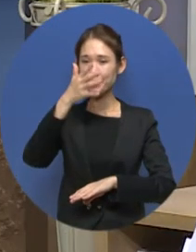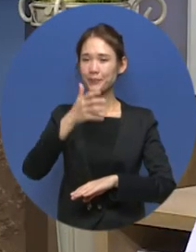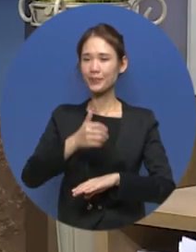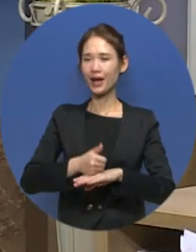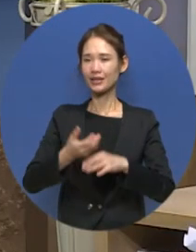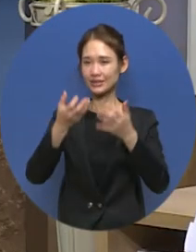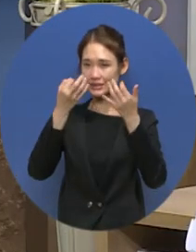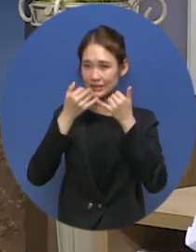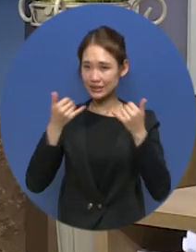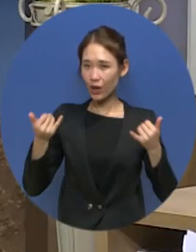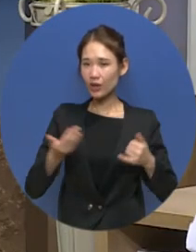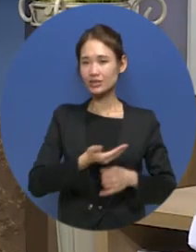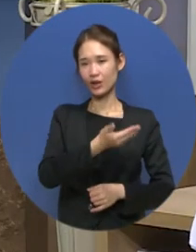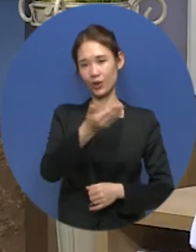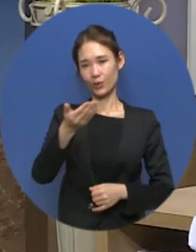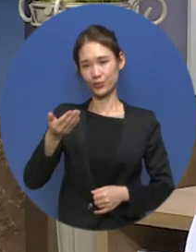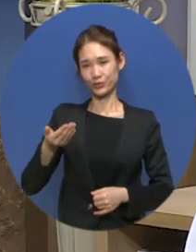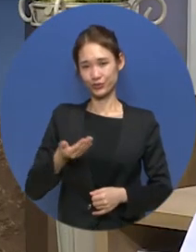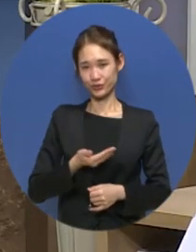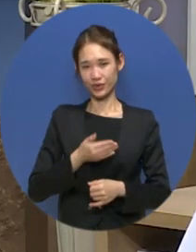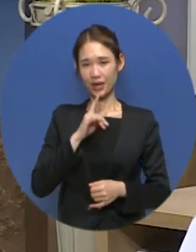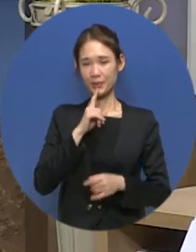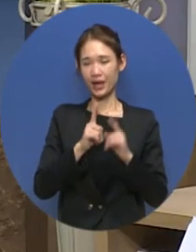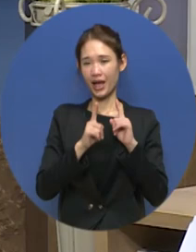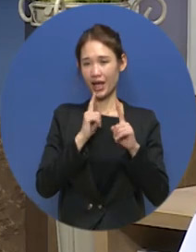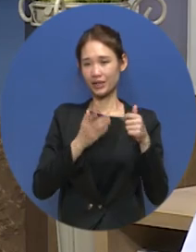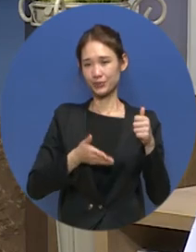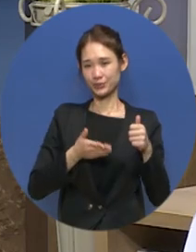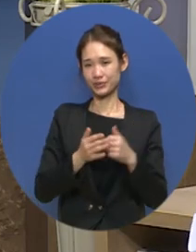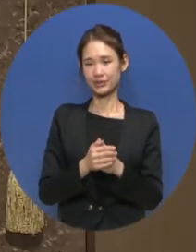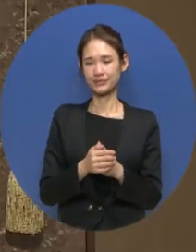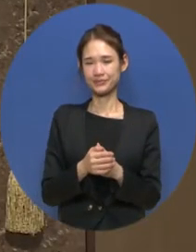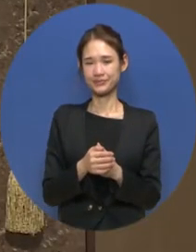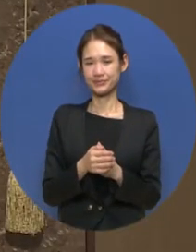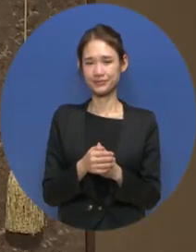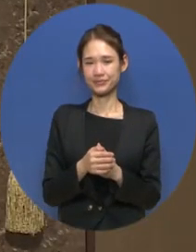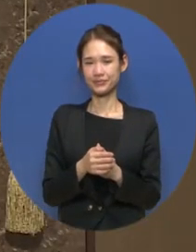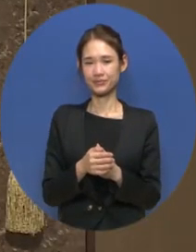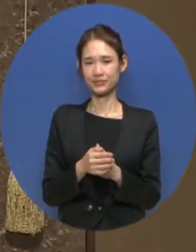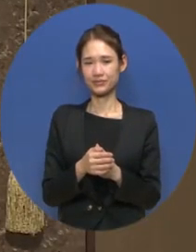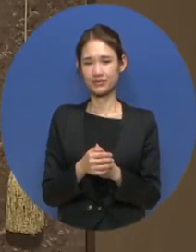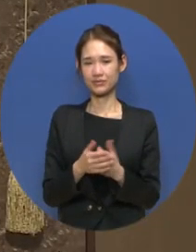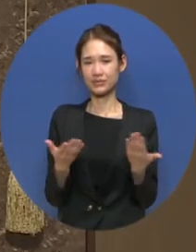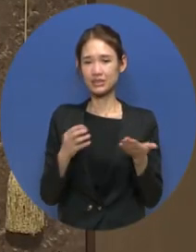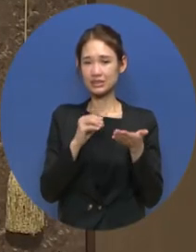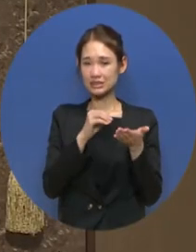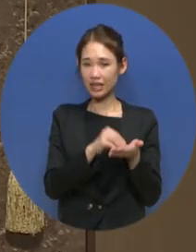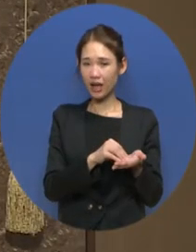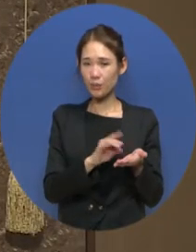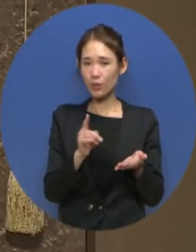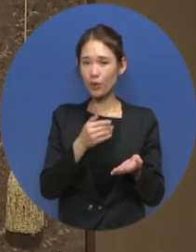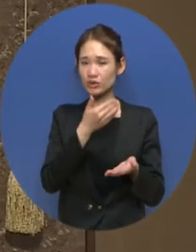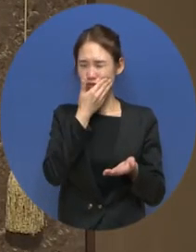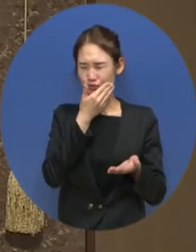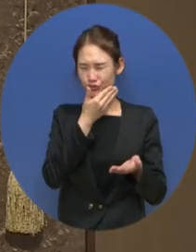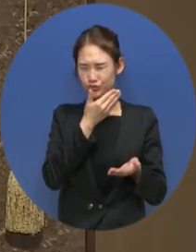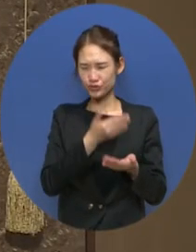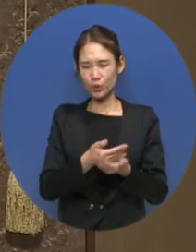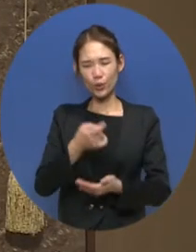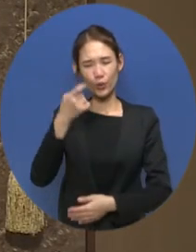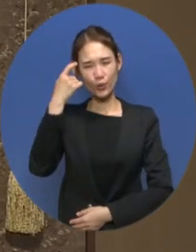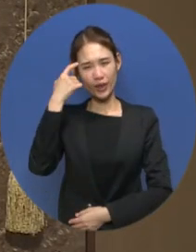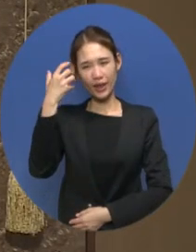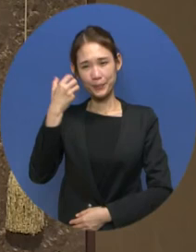마지막으로 시청자분들께 한 말씀 해주시죠. 네. 그 일자리가 무엇보다도 우선시되고